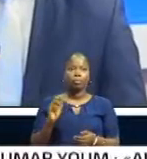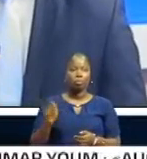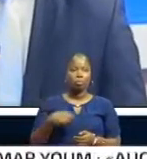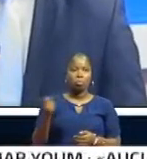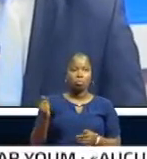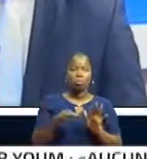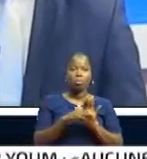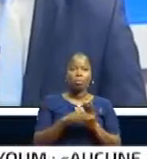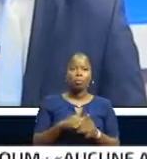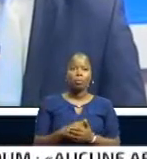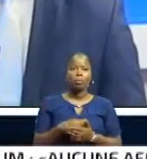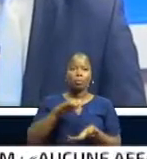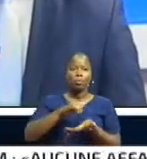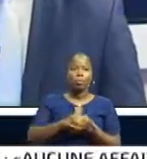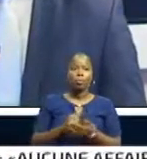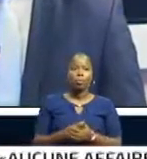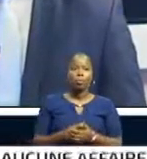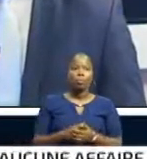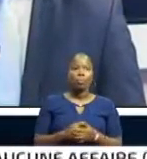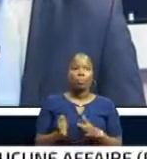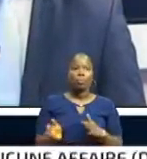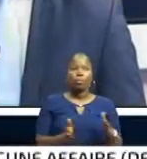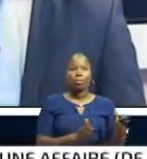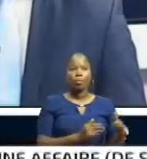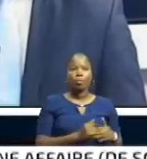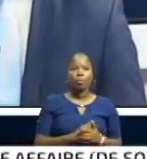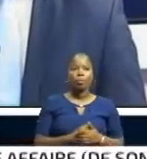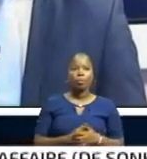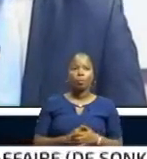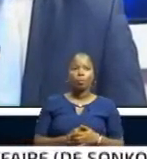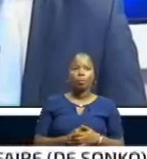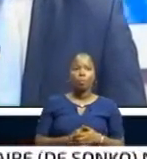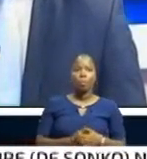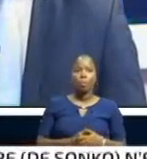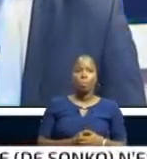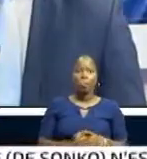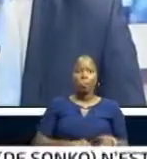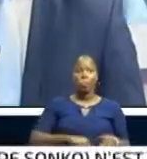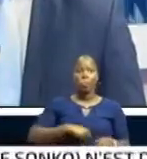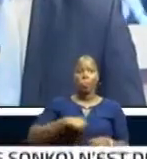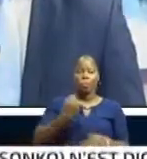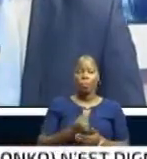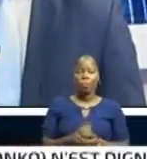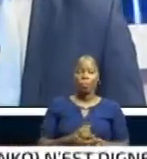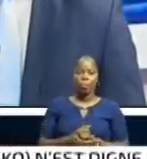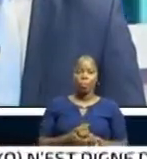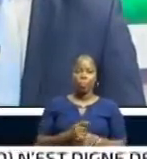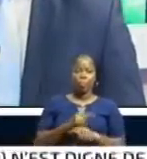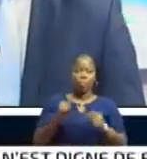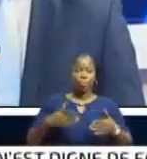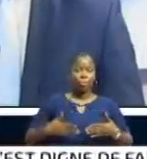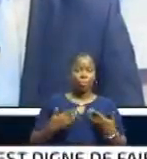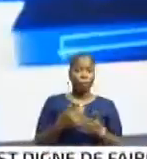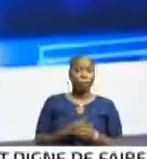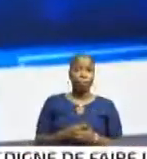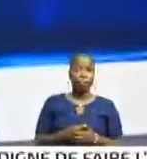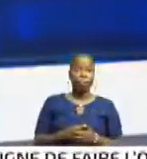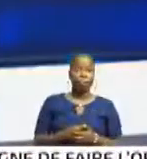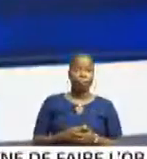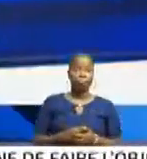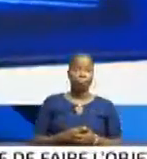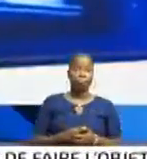cette radiation ne peut pas donner satisfaction on ne peut pas être satisfait de cela pour la bonne et simple raison